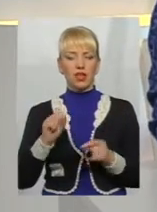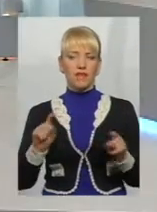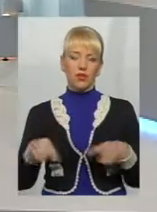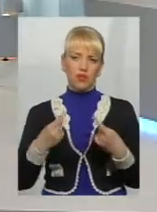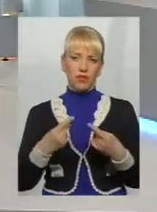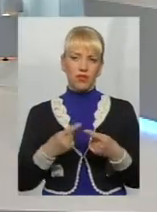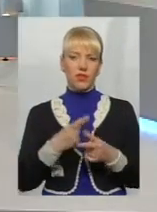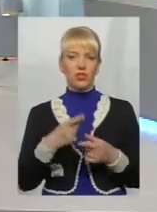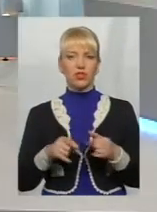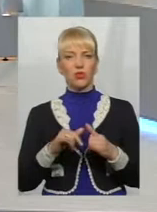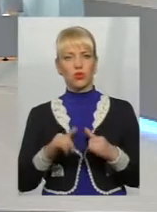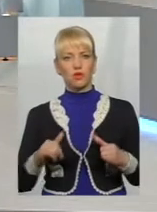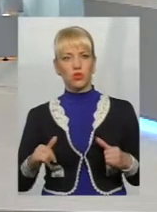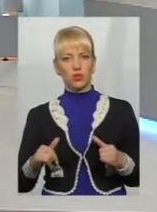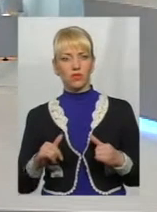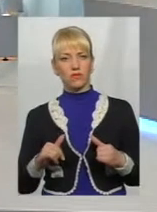то розвиток,